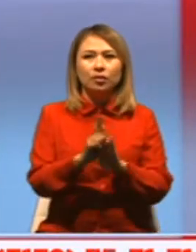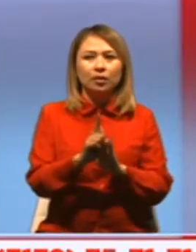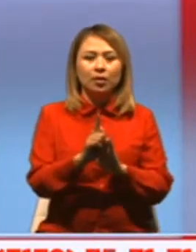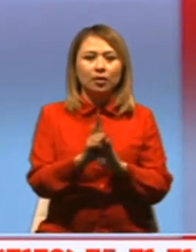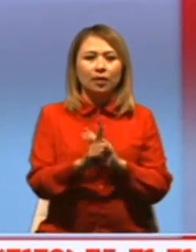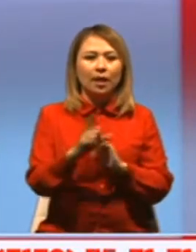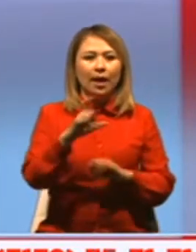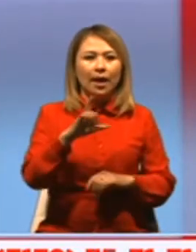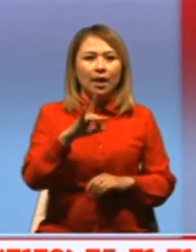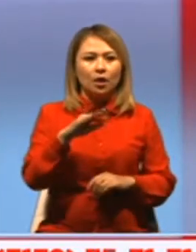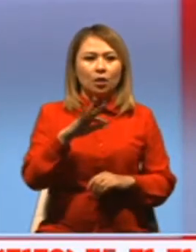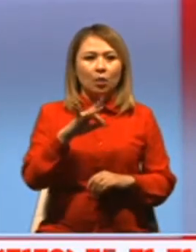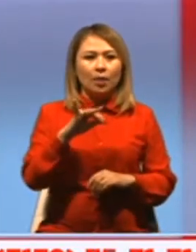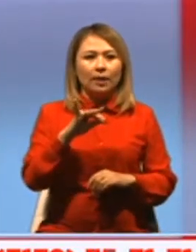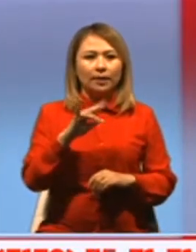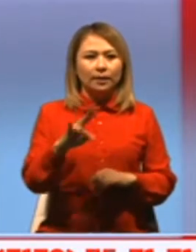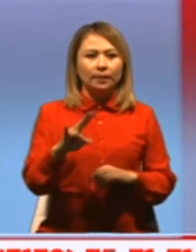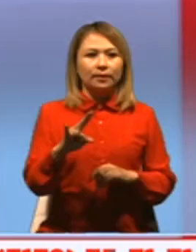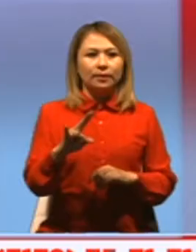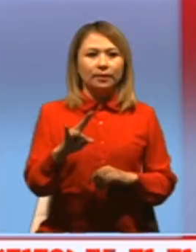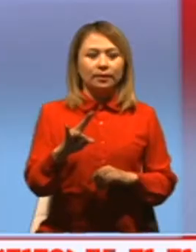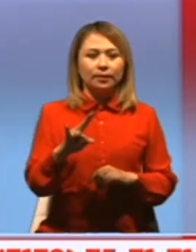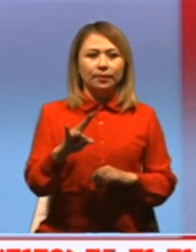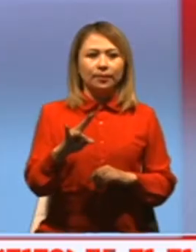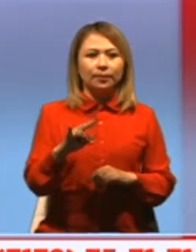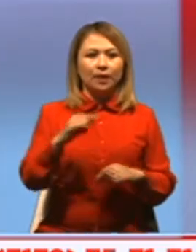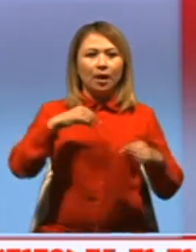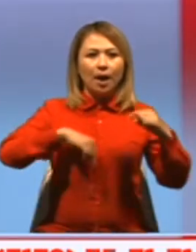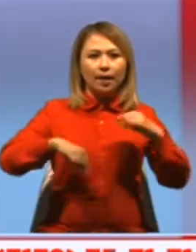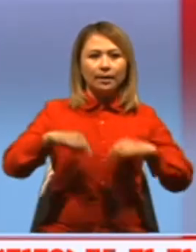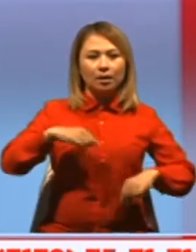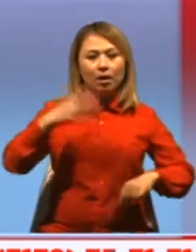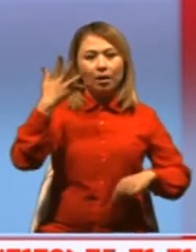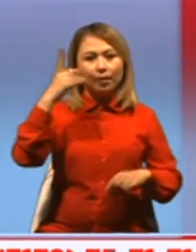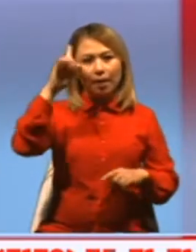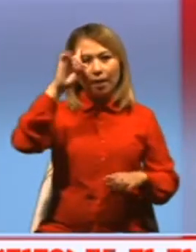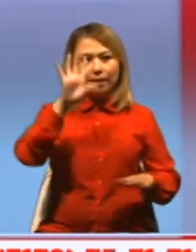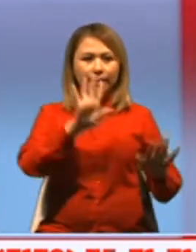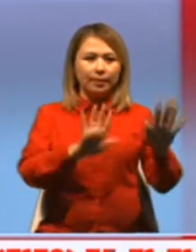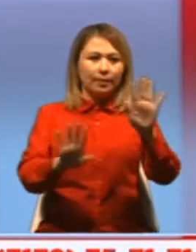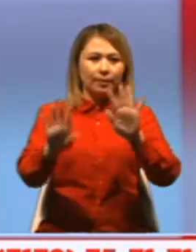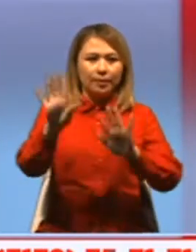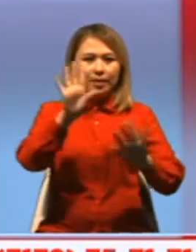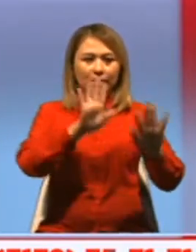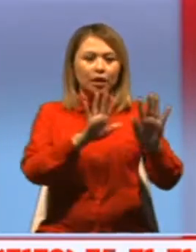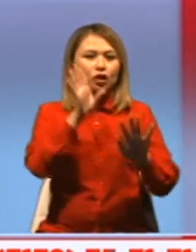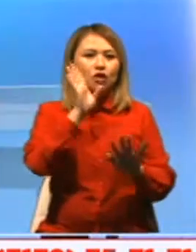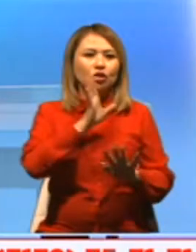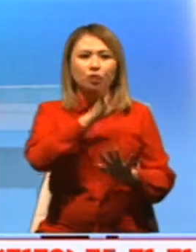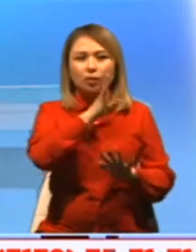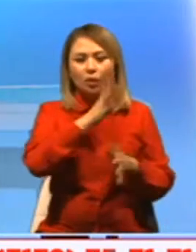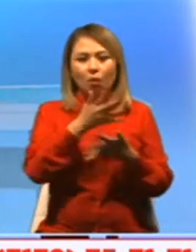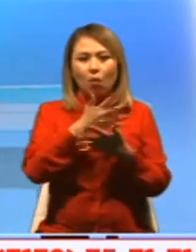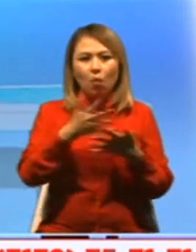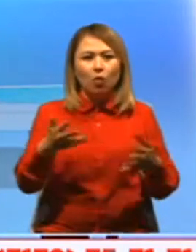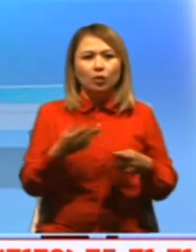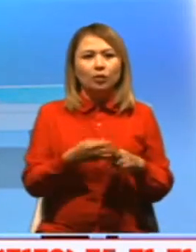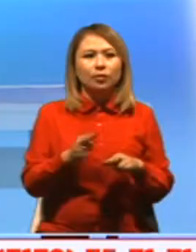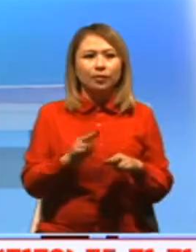Келесі эритропоэтин деген гормон бар. Яғни біздің ағзамызда анемия болып жататын болса, яғни көбінесе әйелдерде анемия болып жатады. Осы